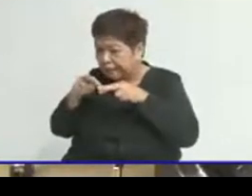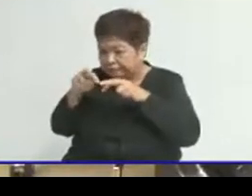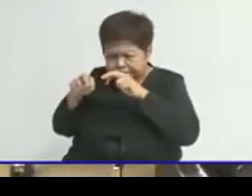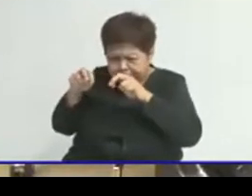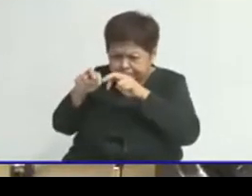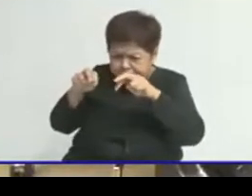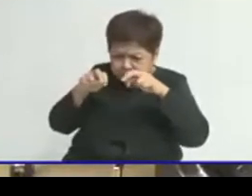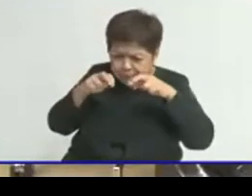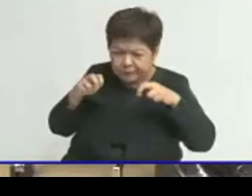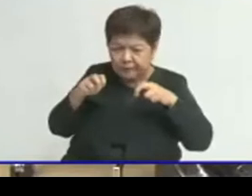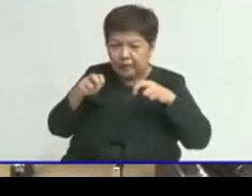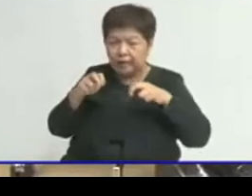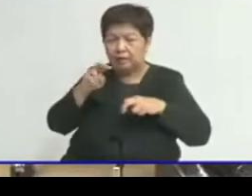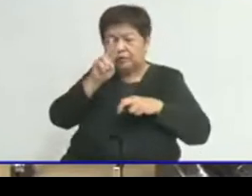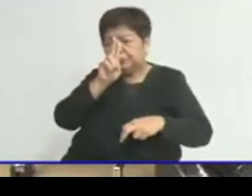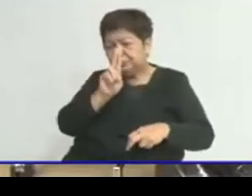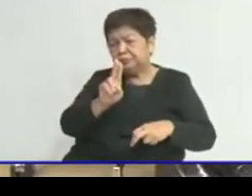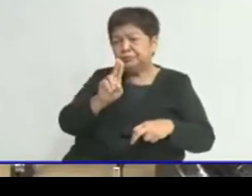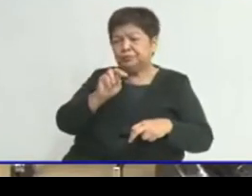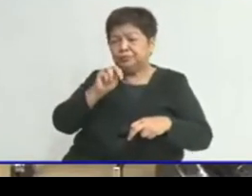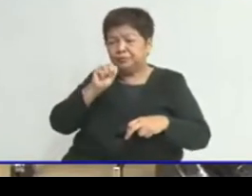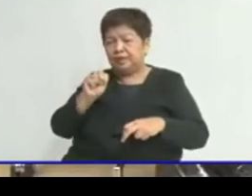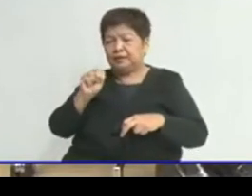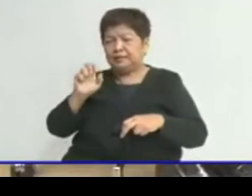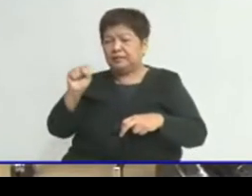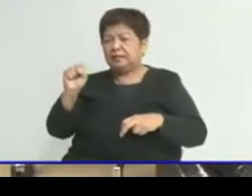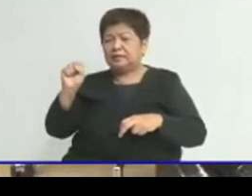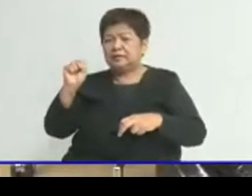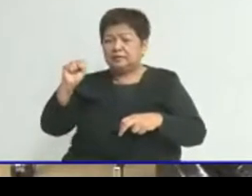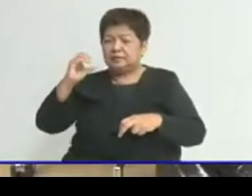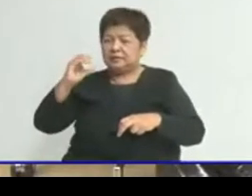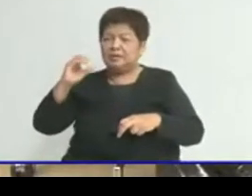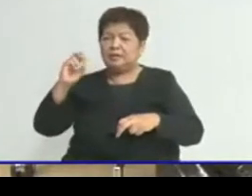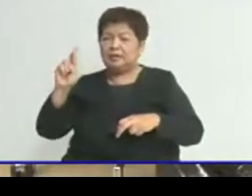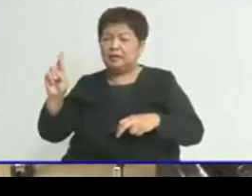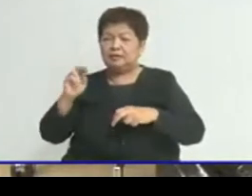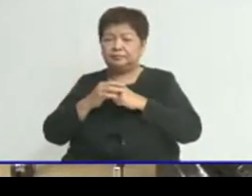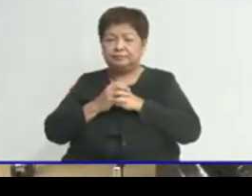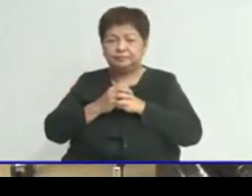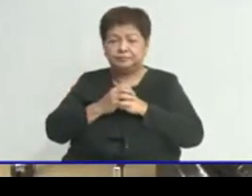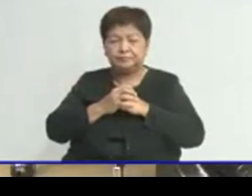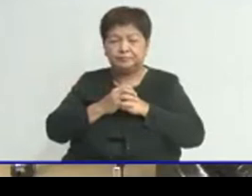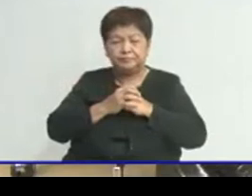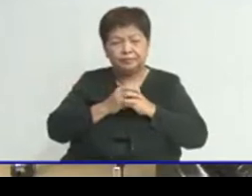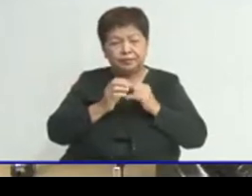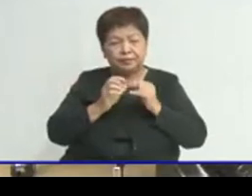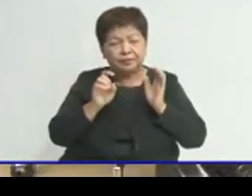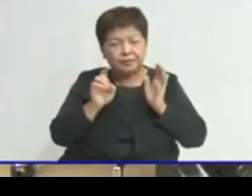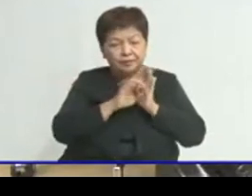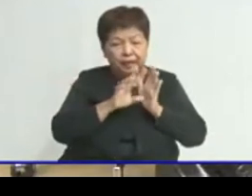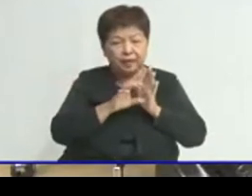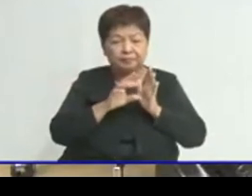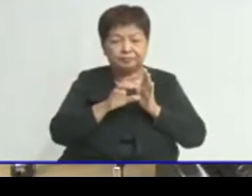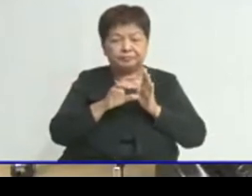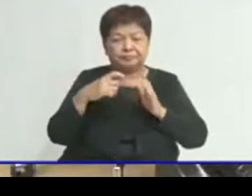าชาติหรือ UNHCR ค่ะส่วนท่านสุดท้ายนะคะคุณชาญชัยอมรเลิศวัฒนชัยอมรเลิศความ